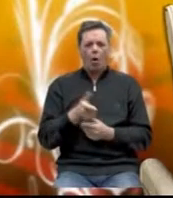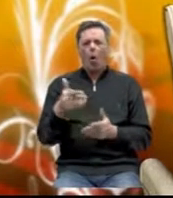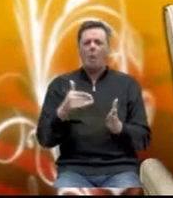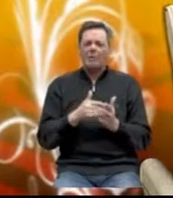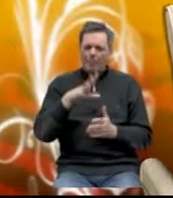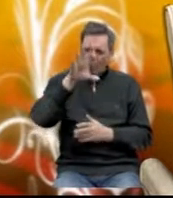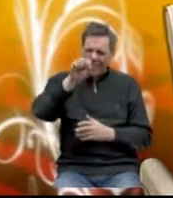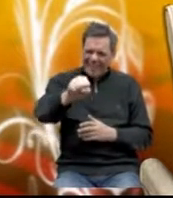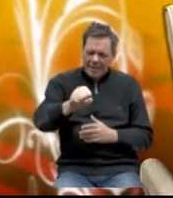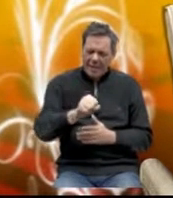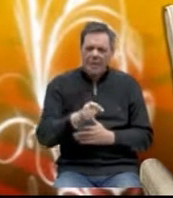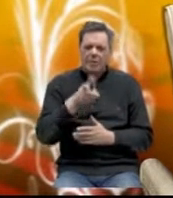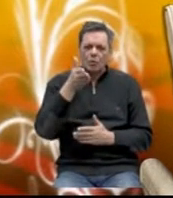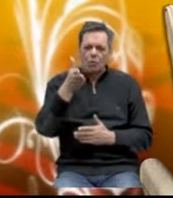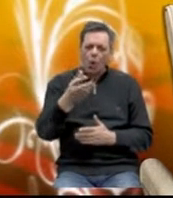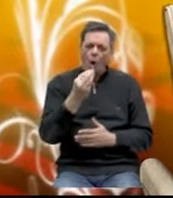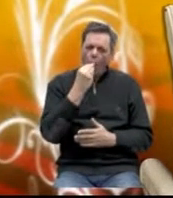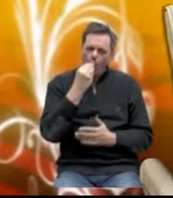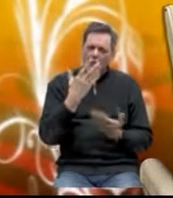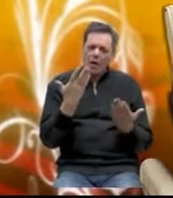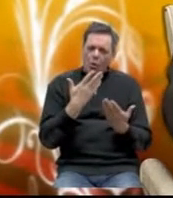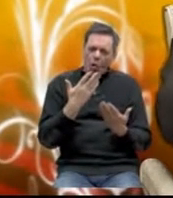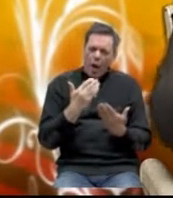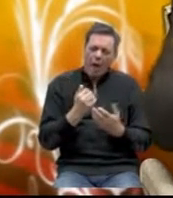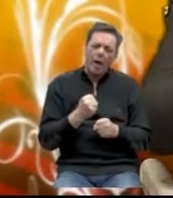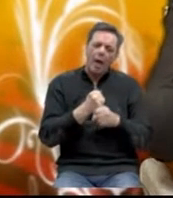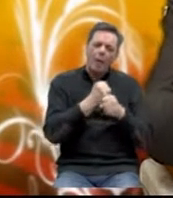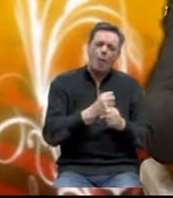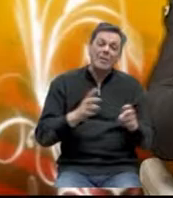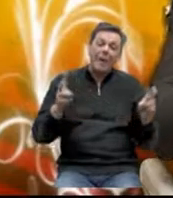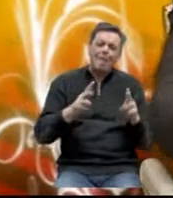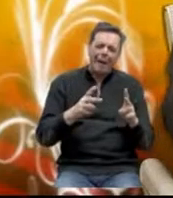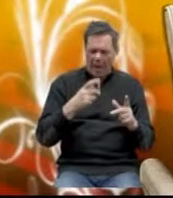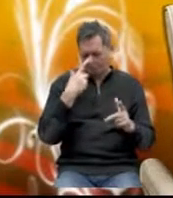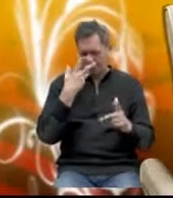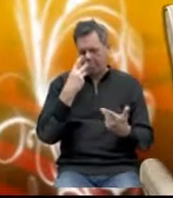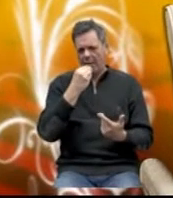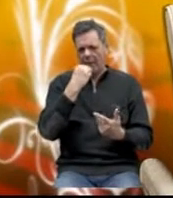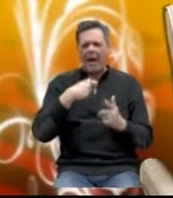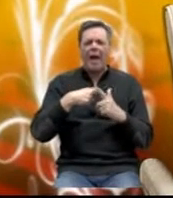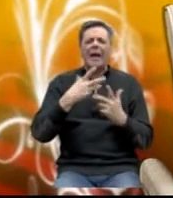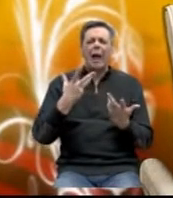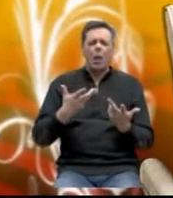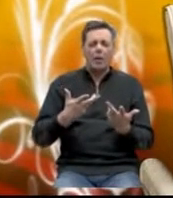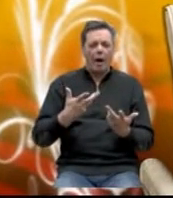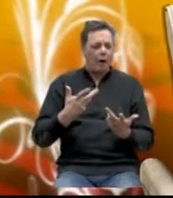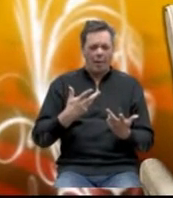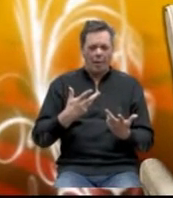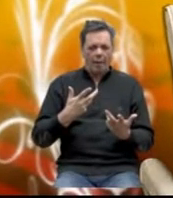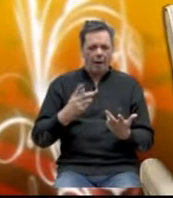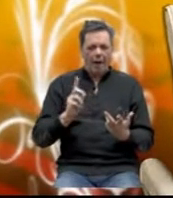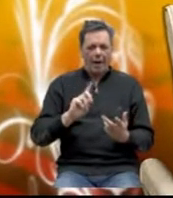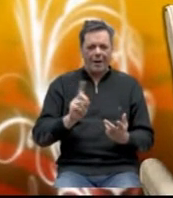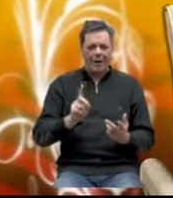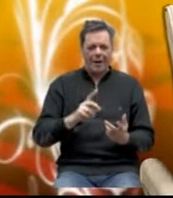trebao shvatiti da to su obroci koji nose manje kalorija. Zumeš, ali ne znači da moraš da zbog toga smiješ dva